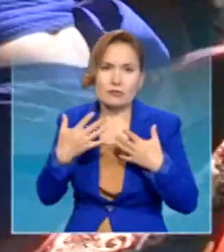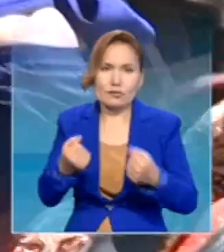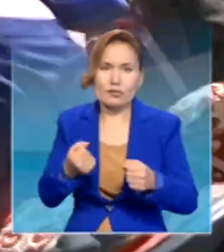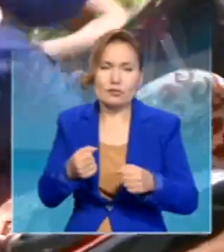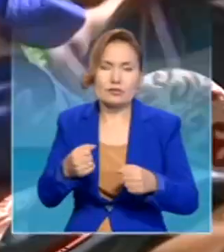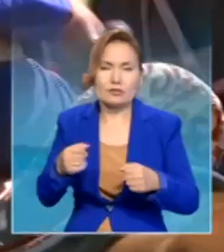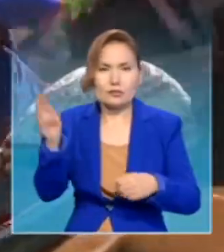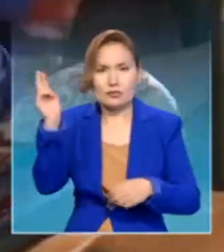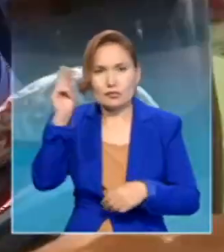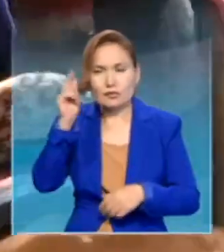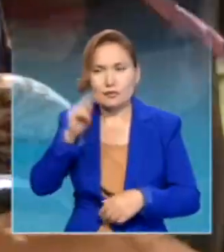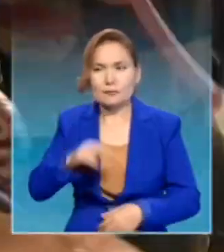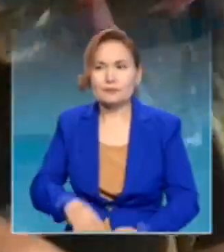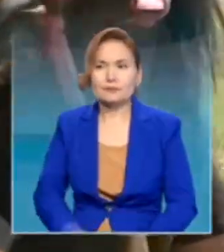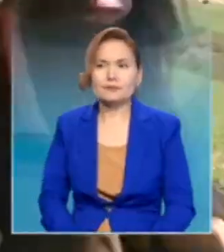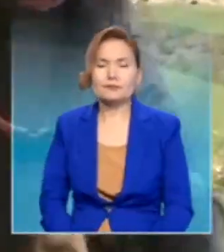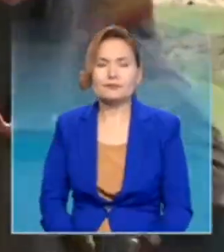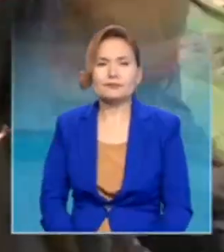болмақ.